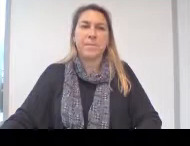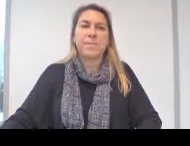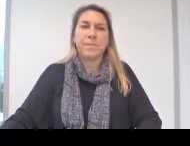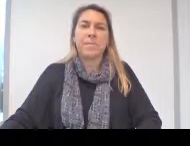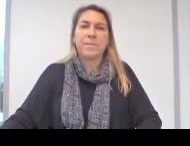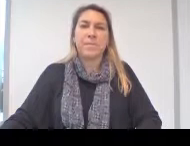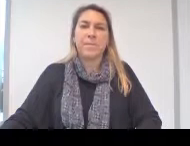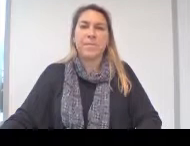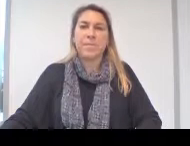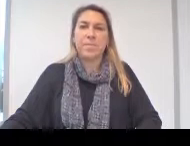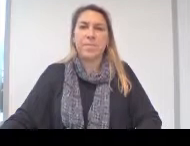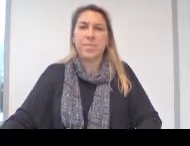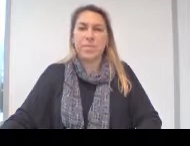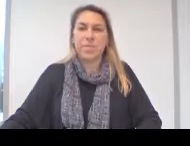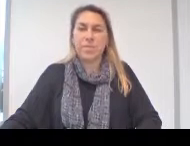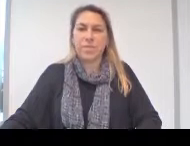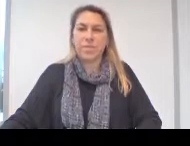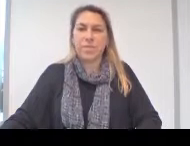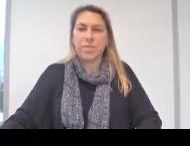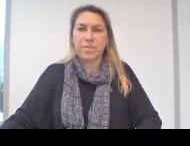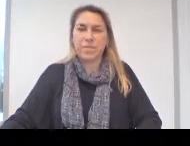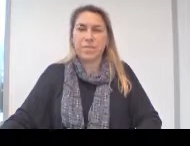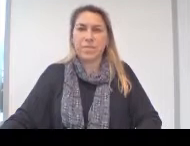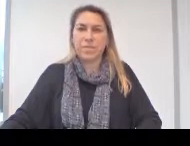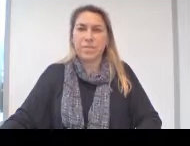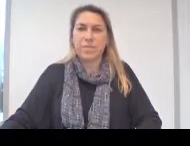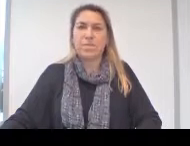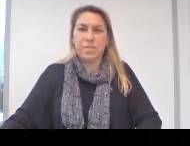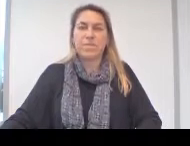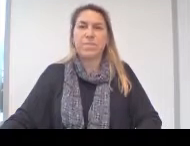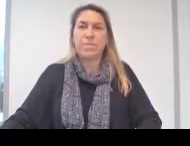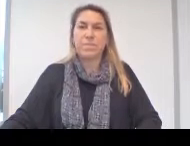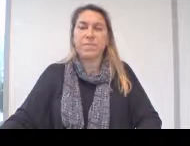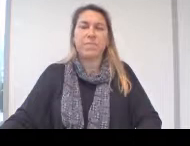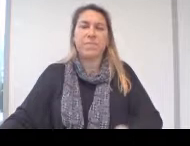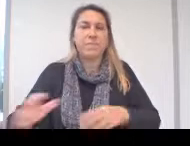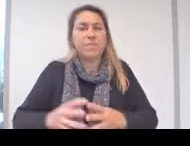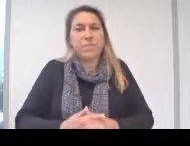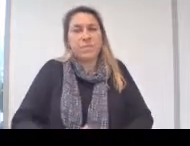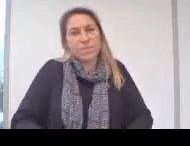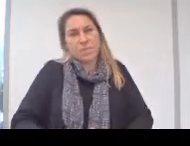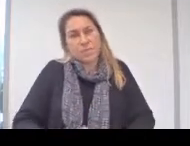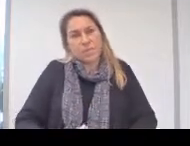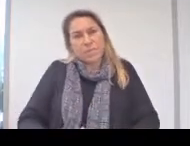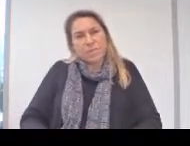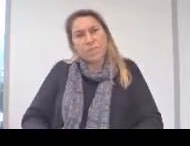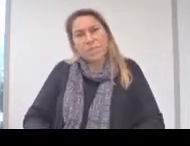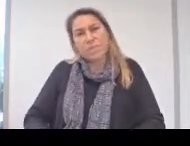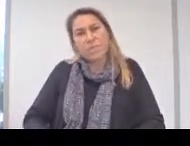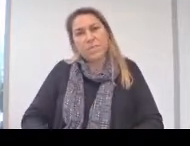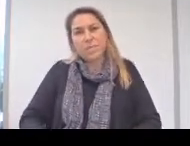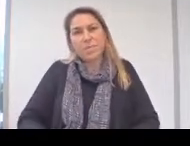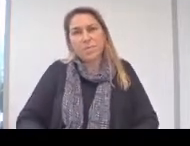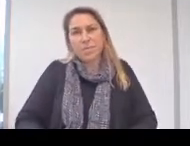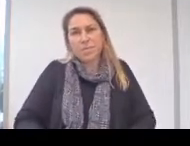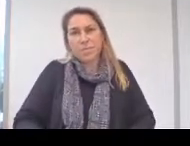d'activité. Donc ça remplace un petit peu ça et ça permet de proposer quelque chose et un CDI tout de suite à quelqu'un qui n'a